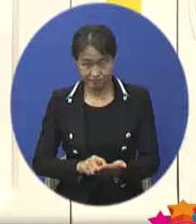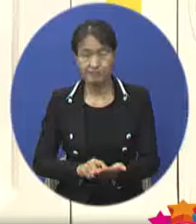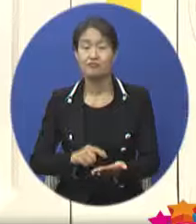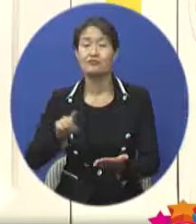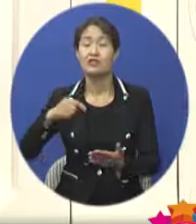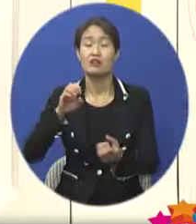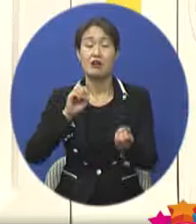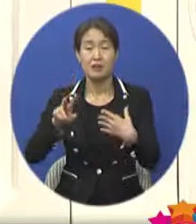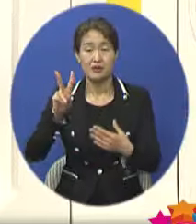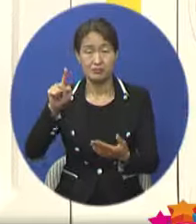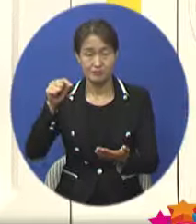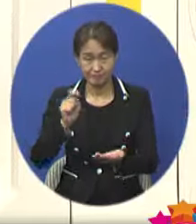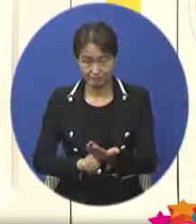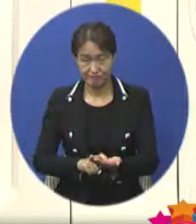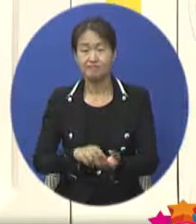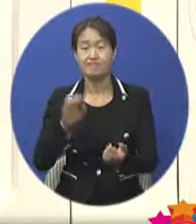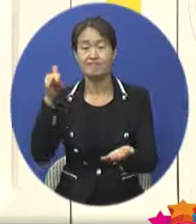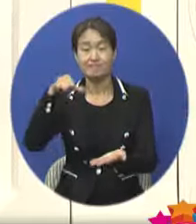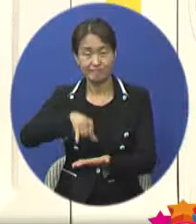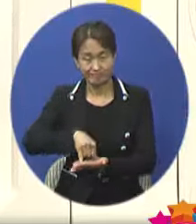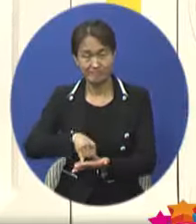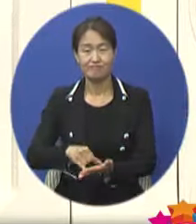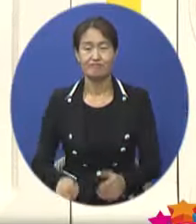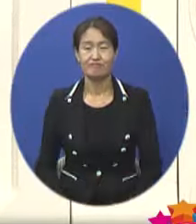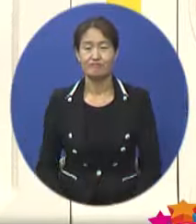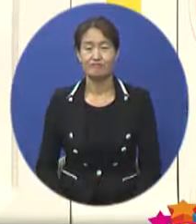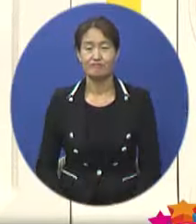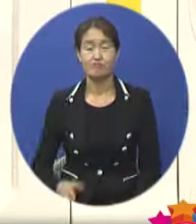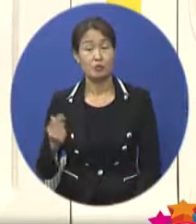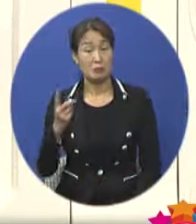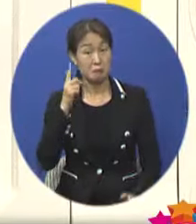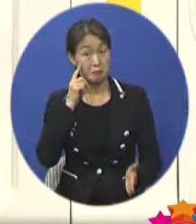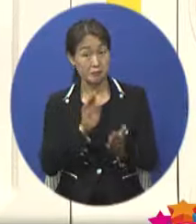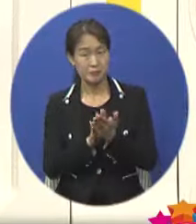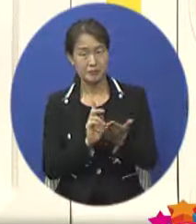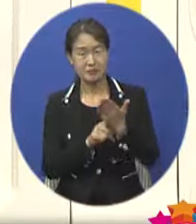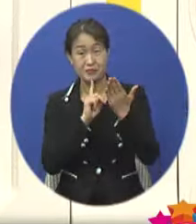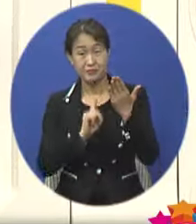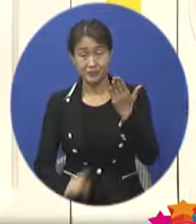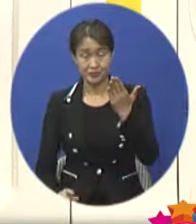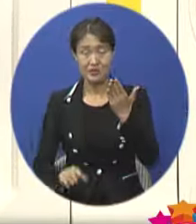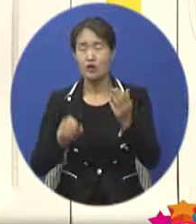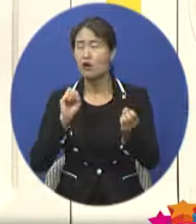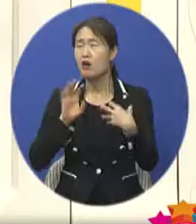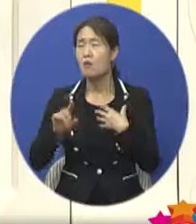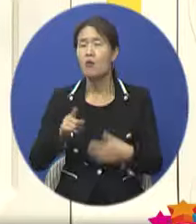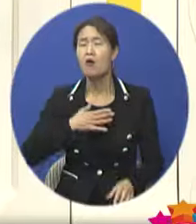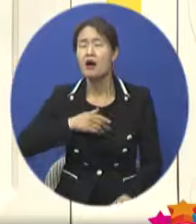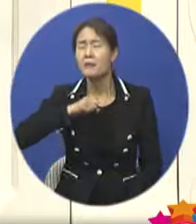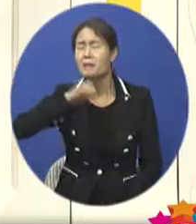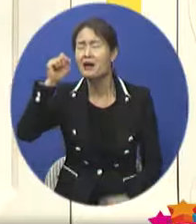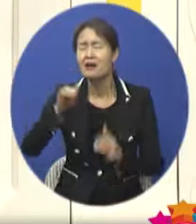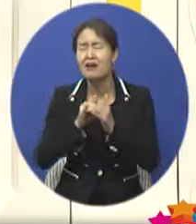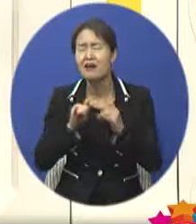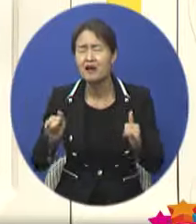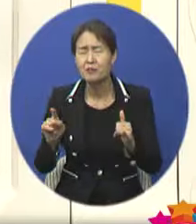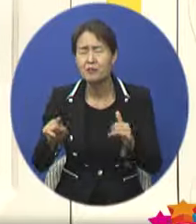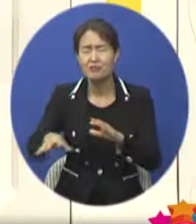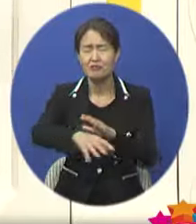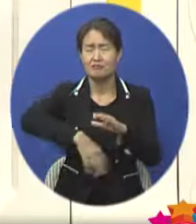4번 누르시고 정답이란 번호를 딱 누르시고 소화기를 딱 놓으시면 번호가 딱 찍힙니다. 정답을 딱 맞추신 분께는